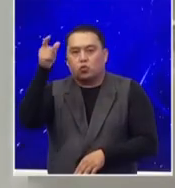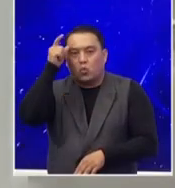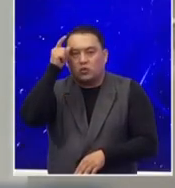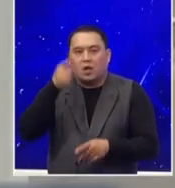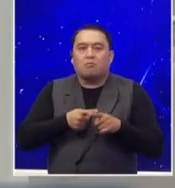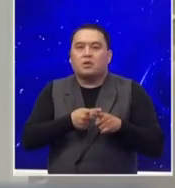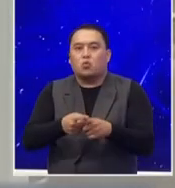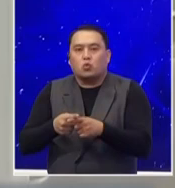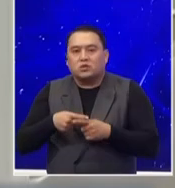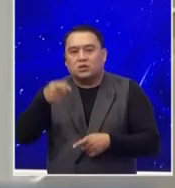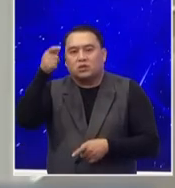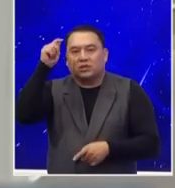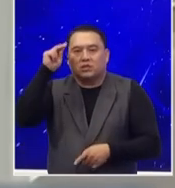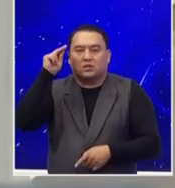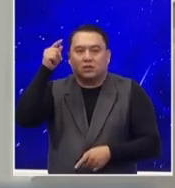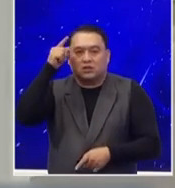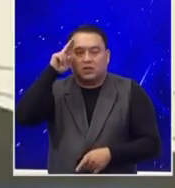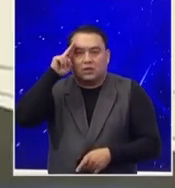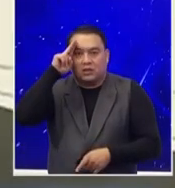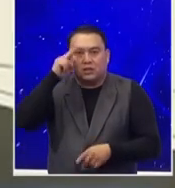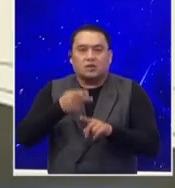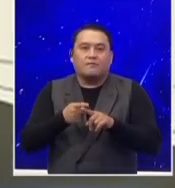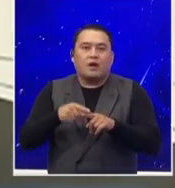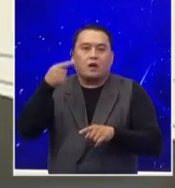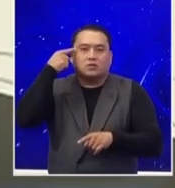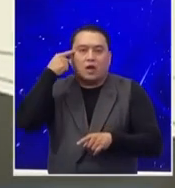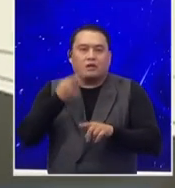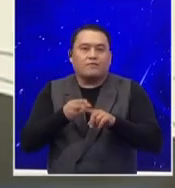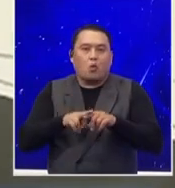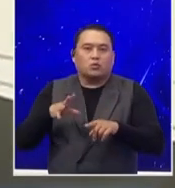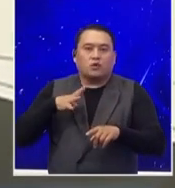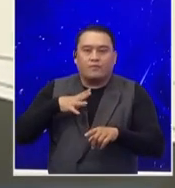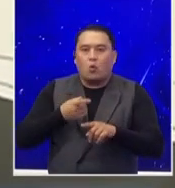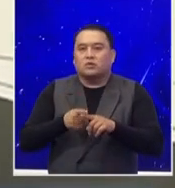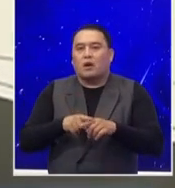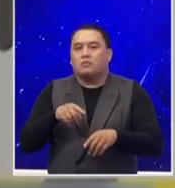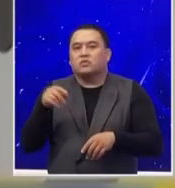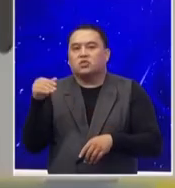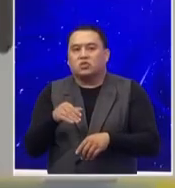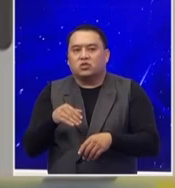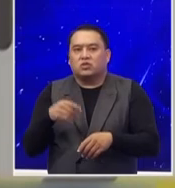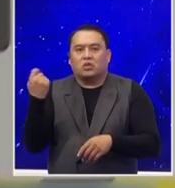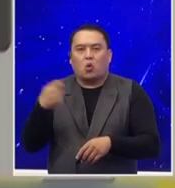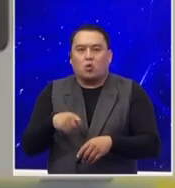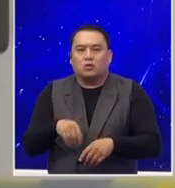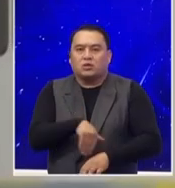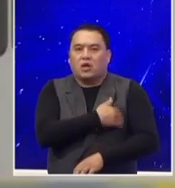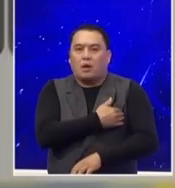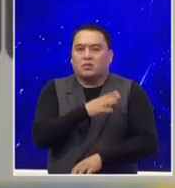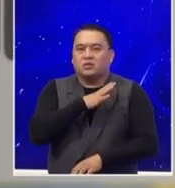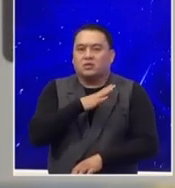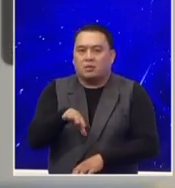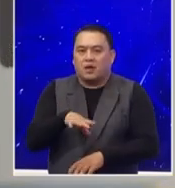Эмиратов, Турции, Белоруссии, Кыргызстана. Их на борту больше 1000 пассажиров. Ни у кого из них повышенная температура